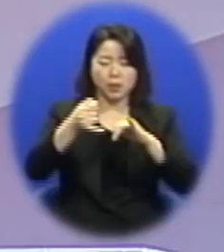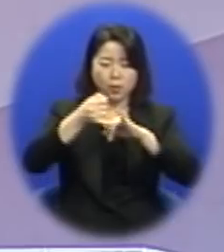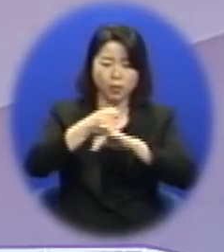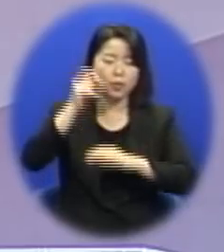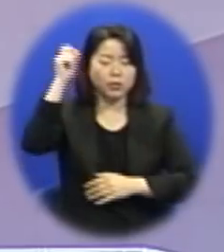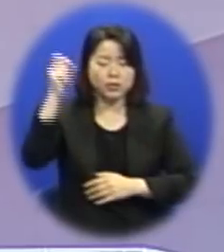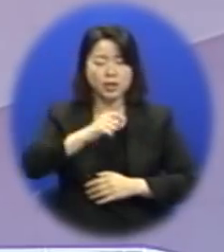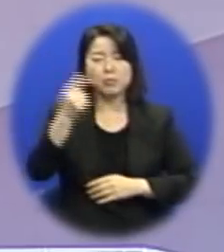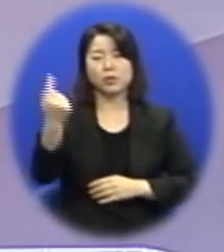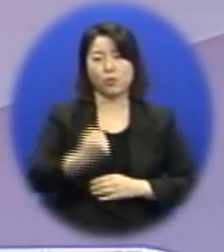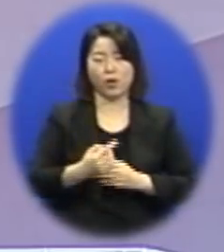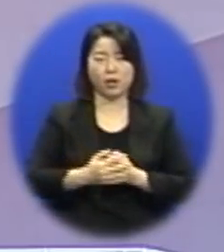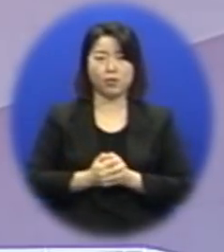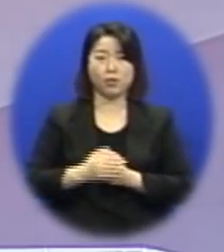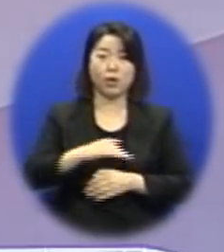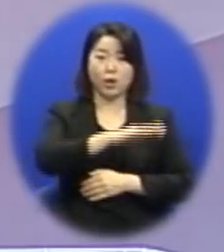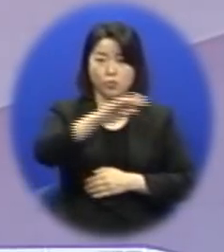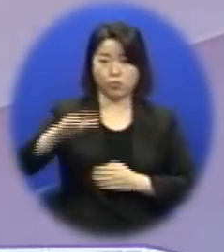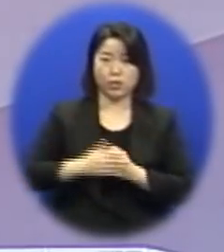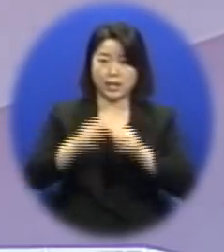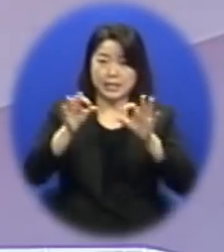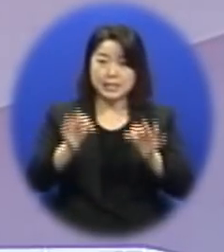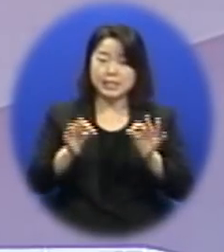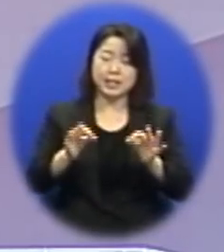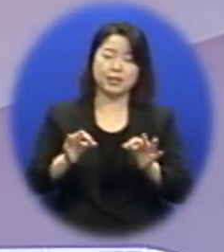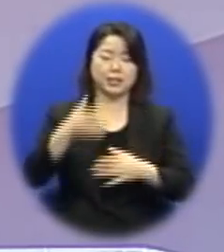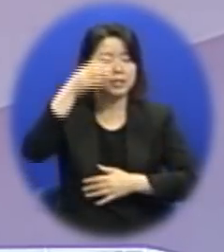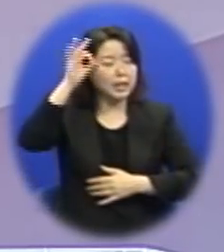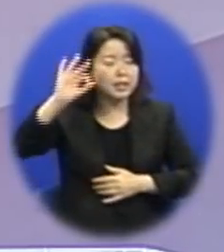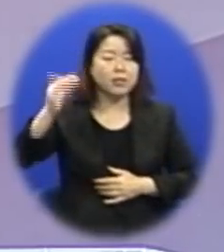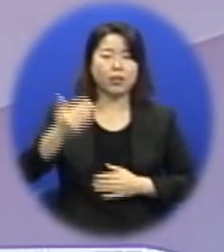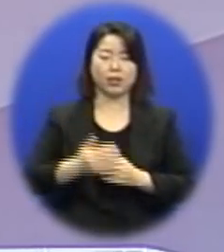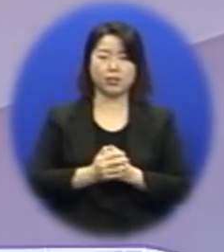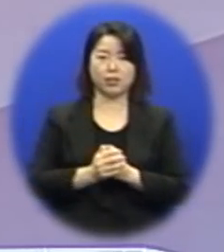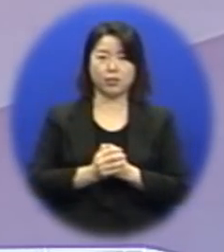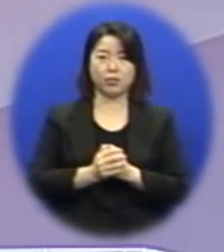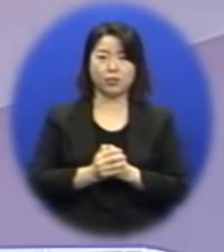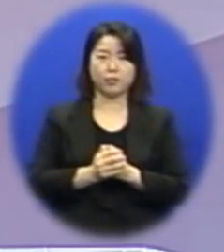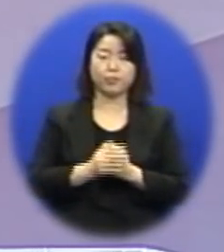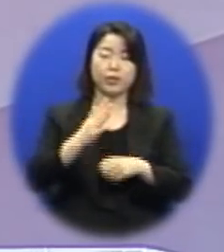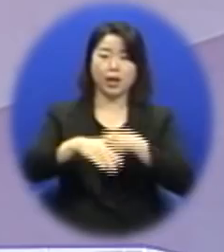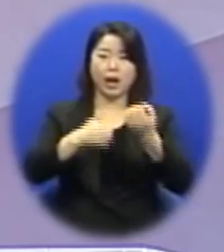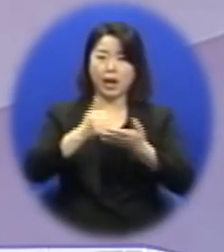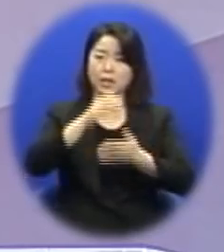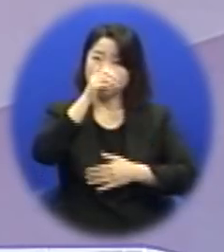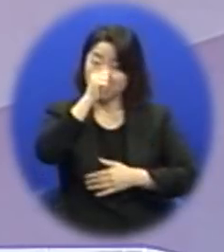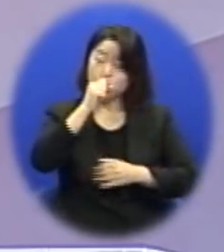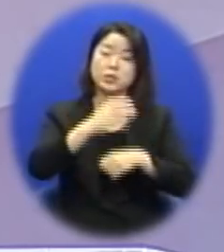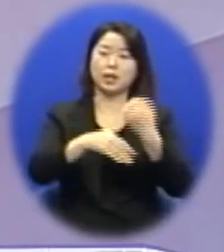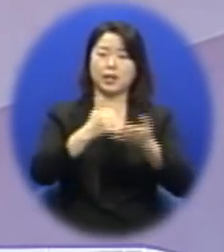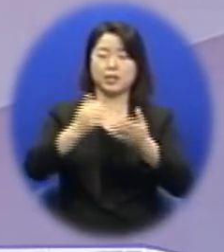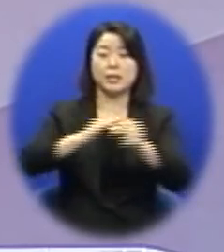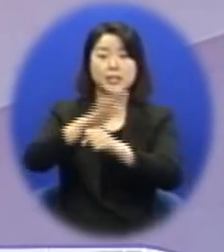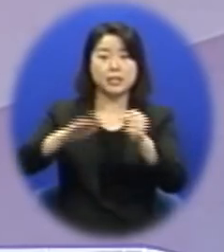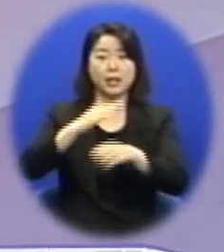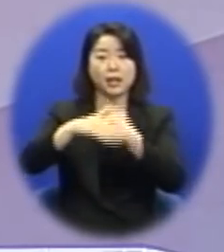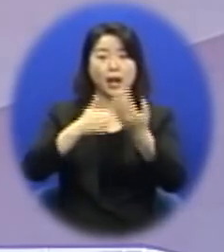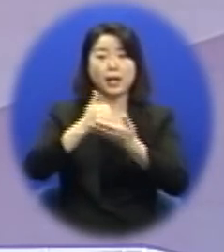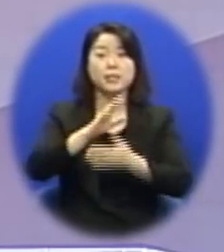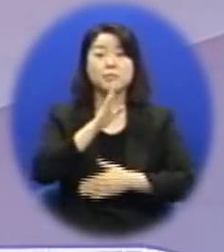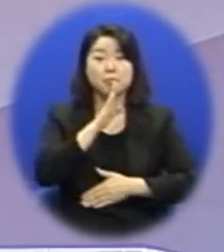옵니다 여러분 우리가 이제는 인정해야 됩니다 하나님 좋으신 하나님 사랑의